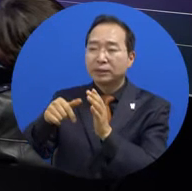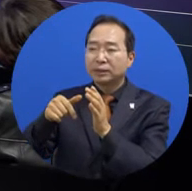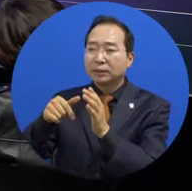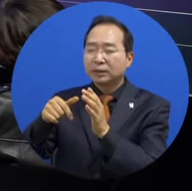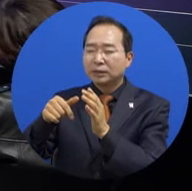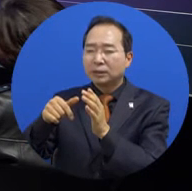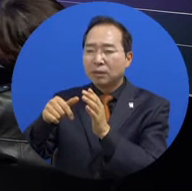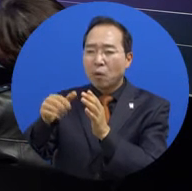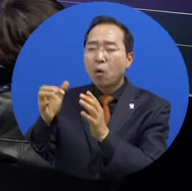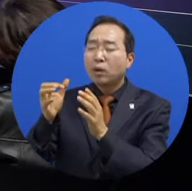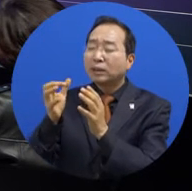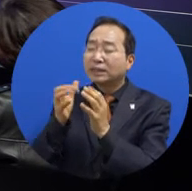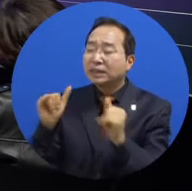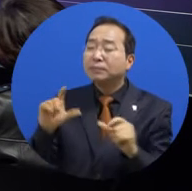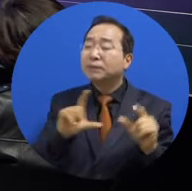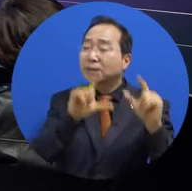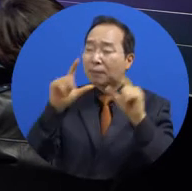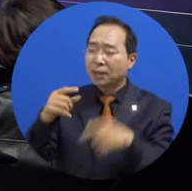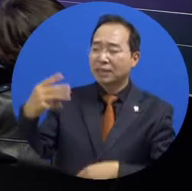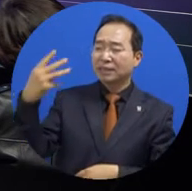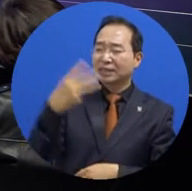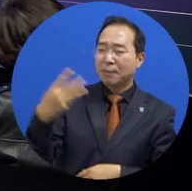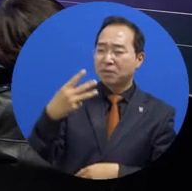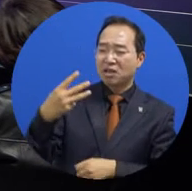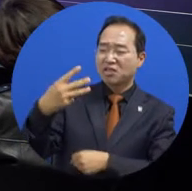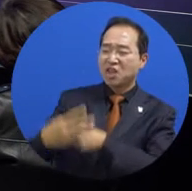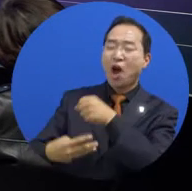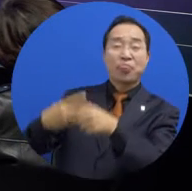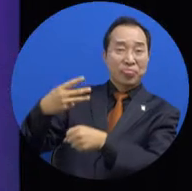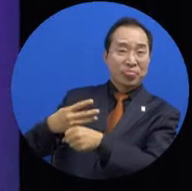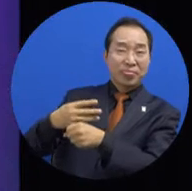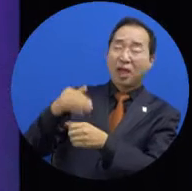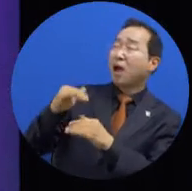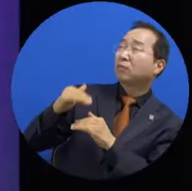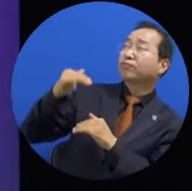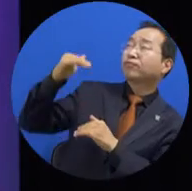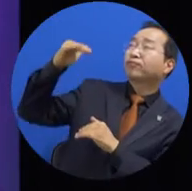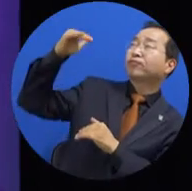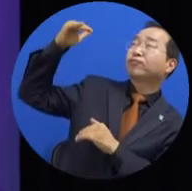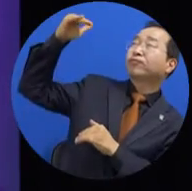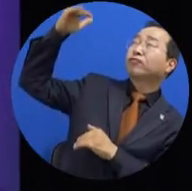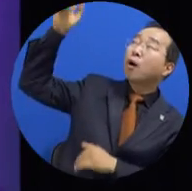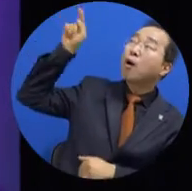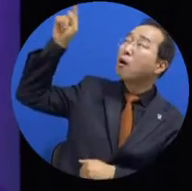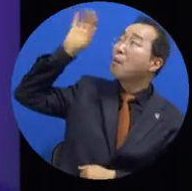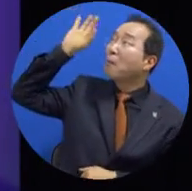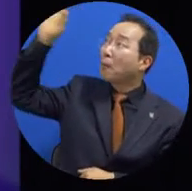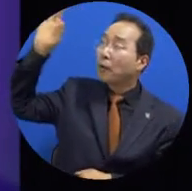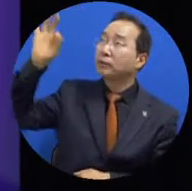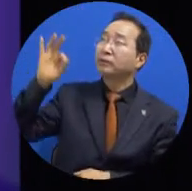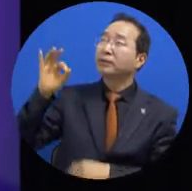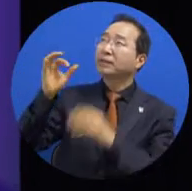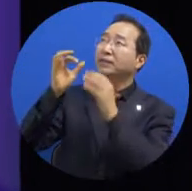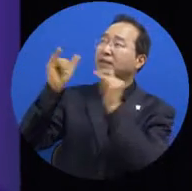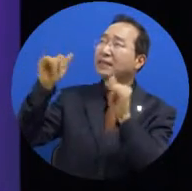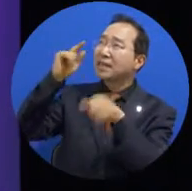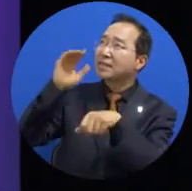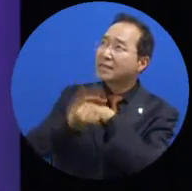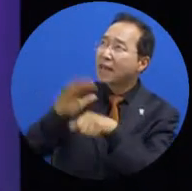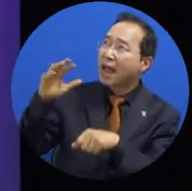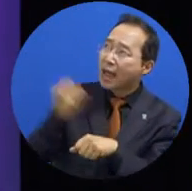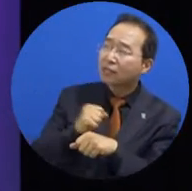한 3000년쯤 됐어요. 3000년이 동일한 어떤 지혜를 가지고 인생의